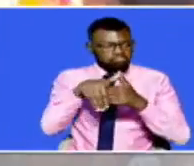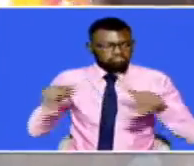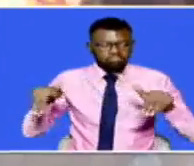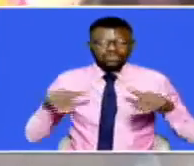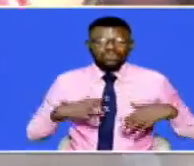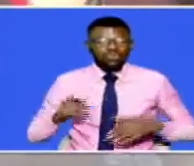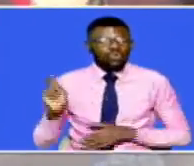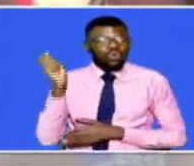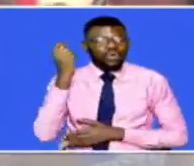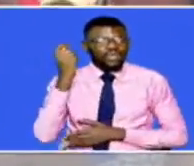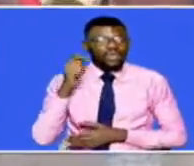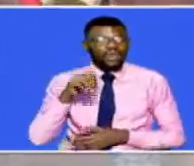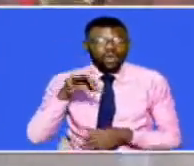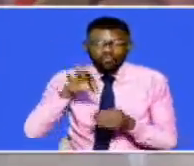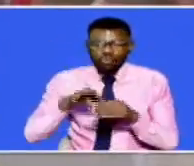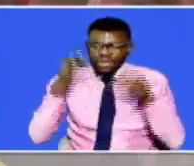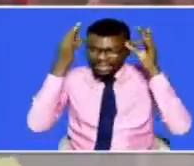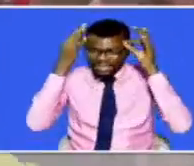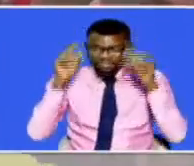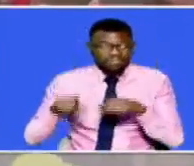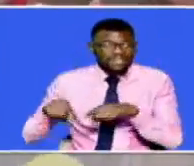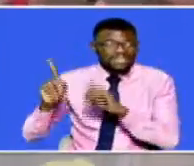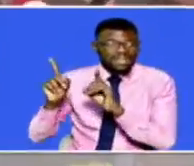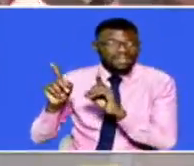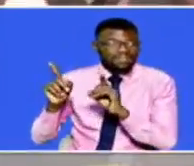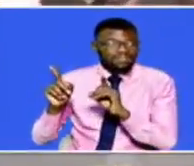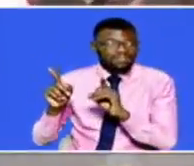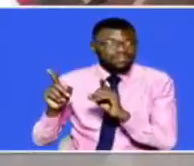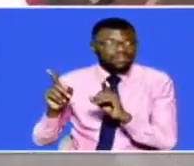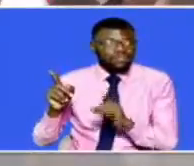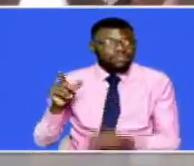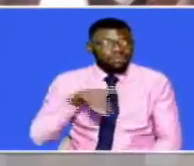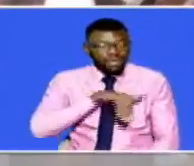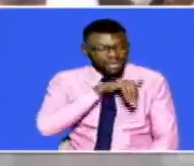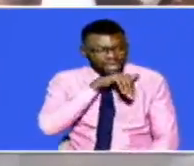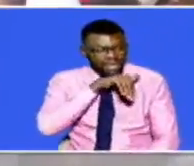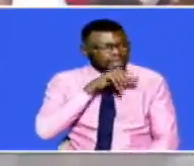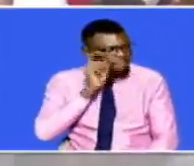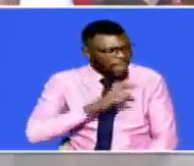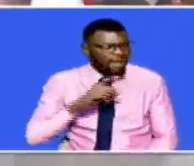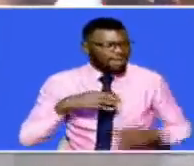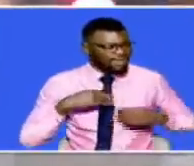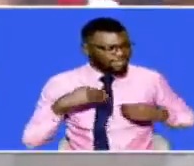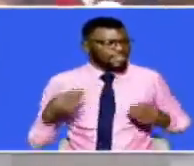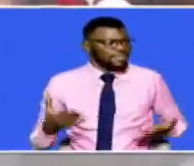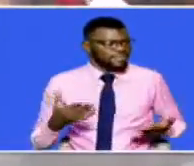is. Unaona hawa 11 stars vile wamekubali kushindwa. Raila ajifunze na wao, si ndio?